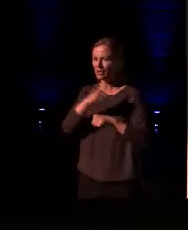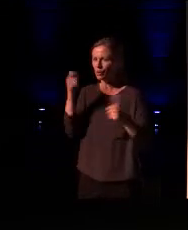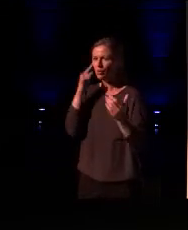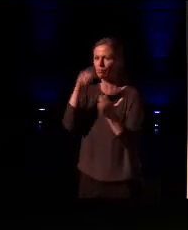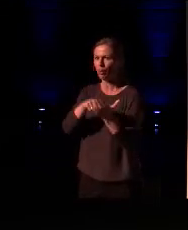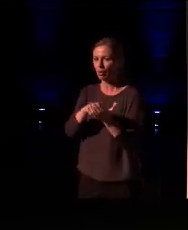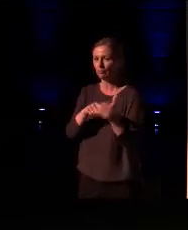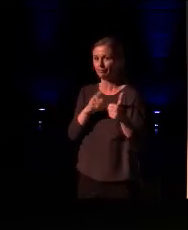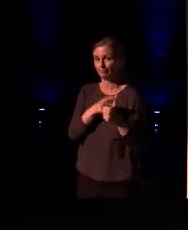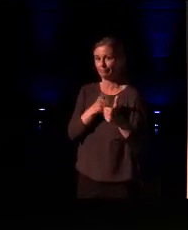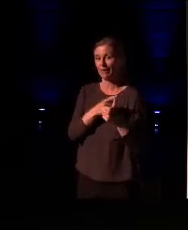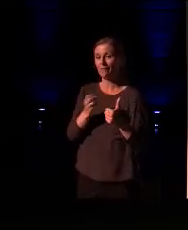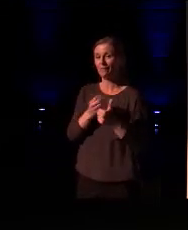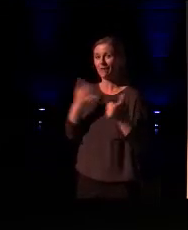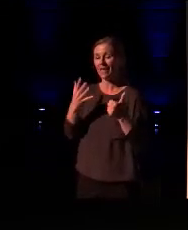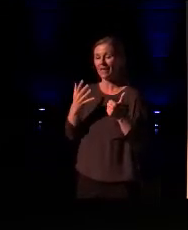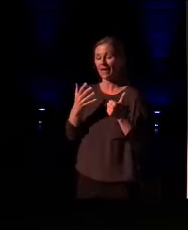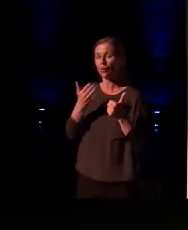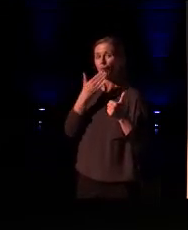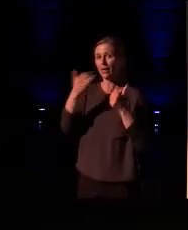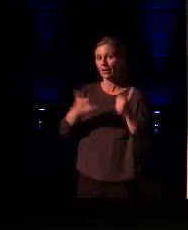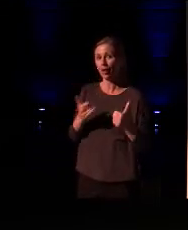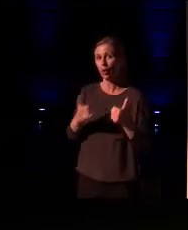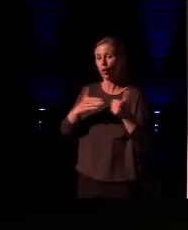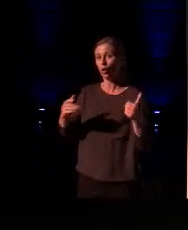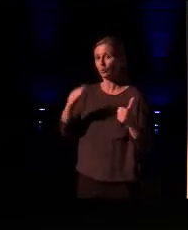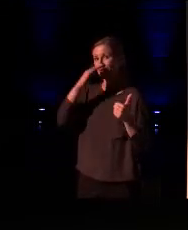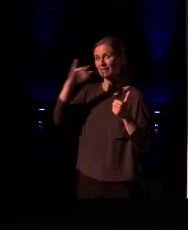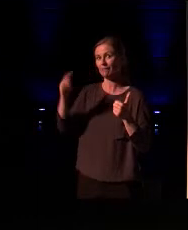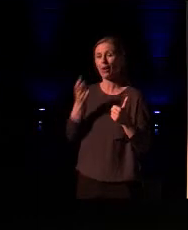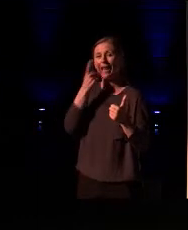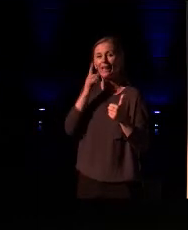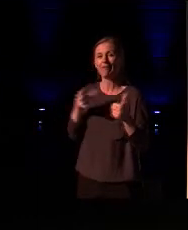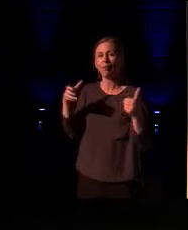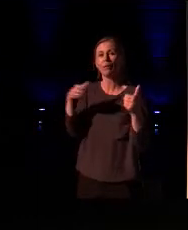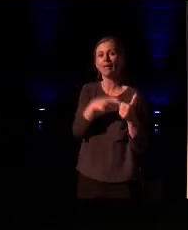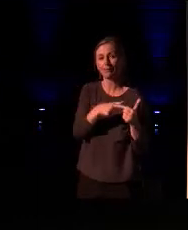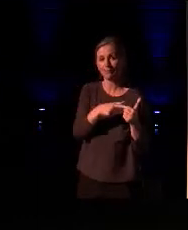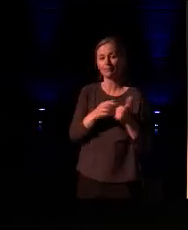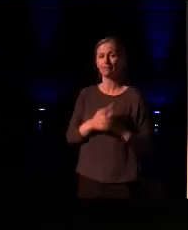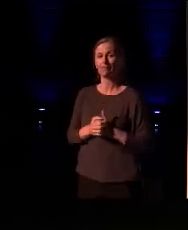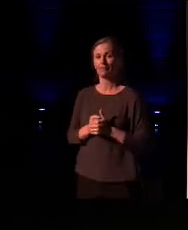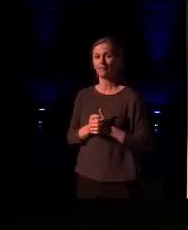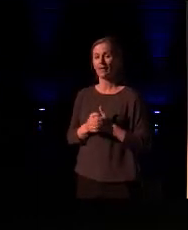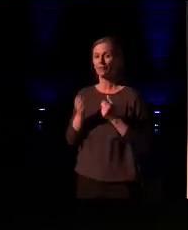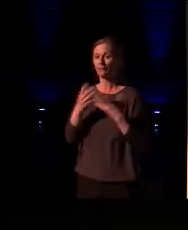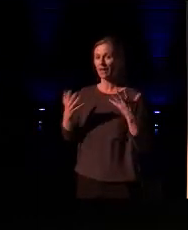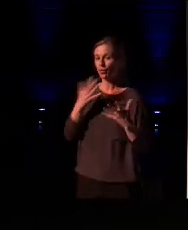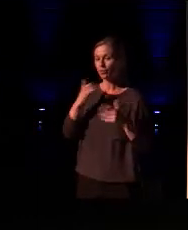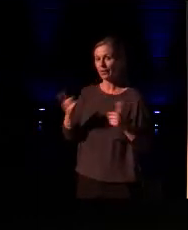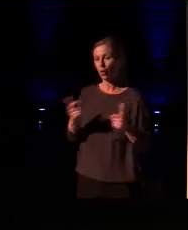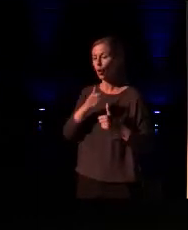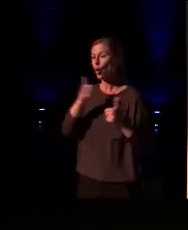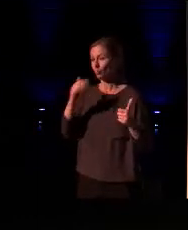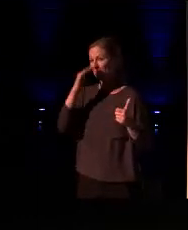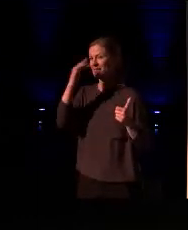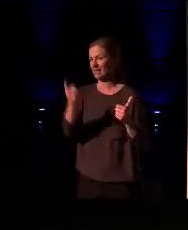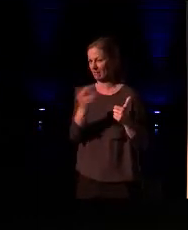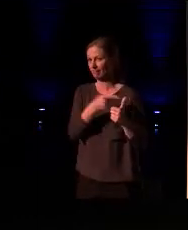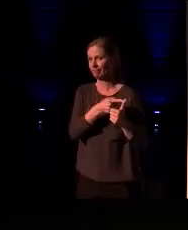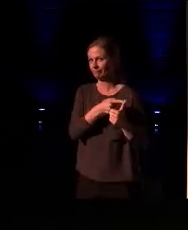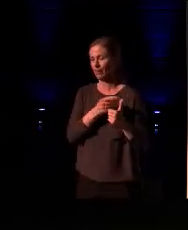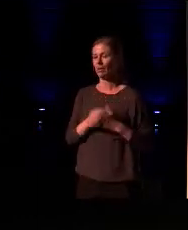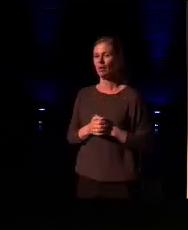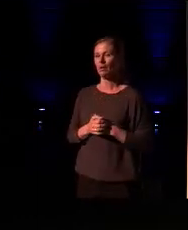ene flere gode leveår og økt mestring for den eldre befolkningen. Flere gode leveår og økt mestring. Og